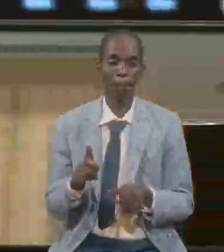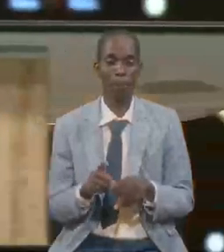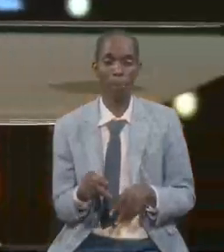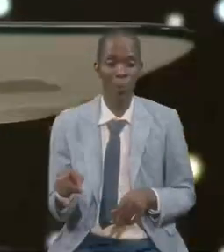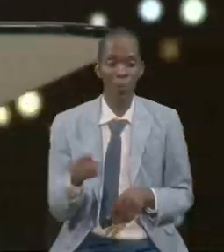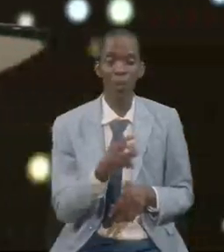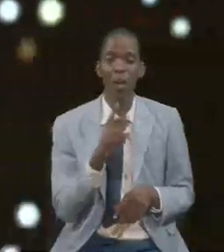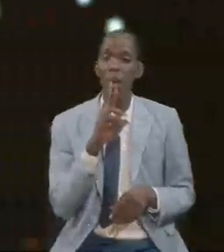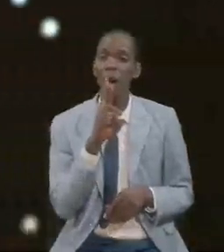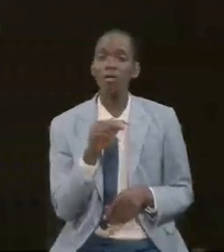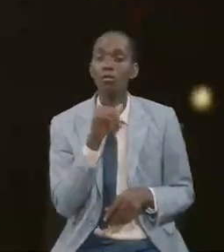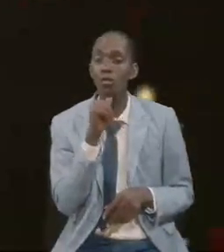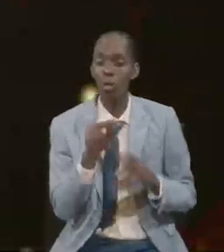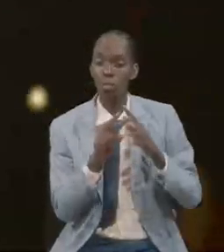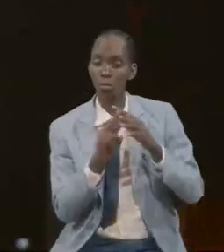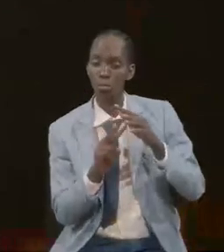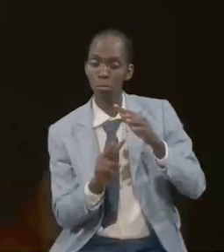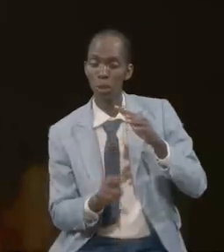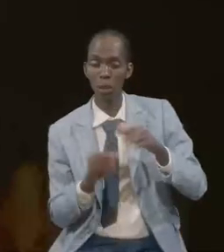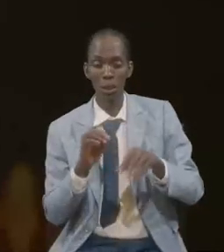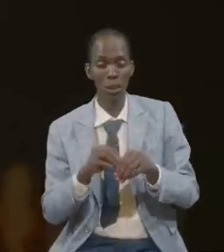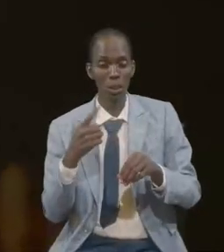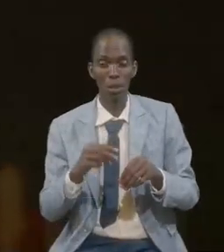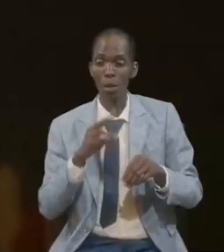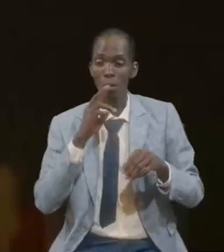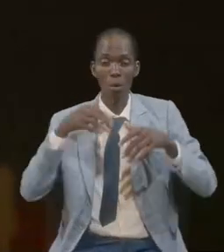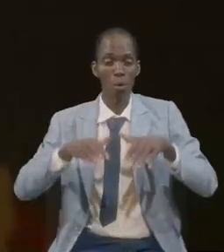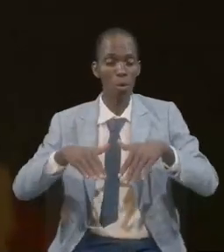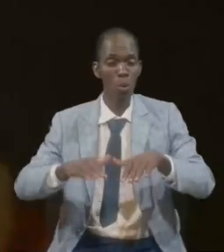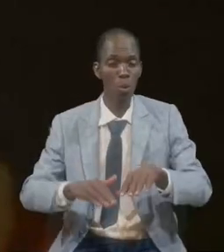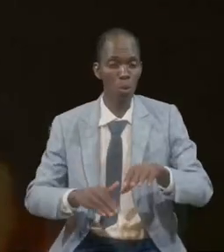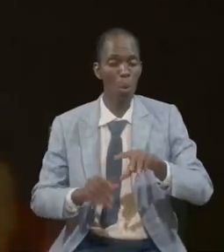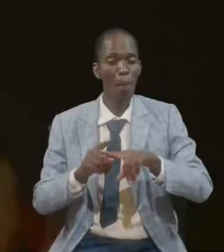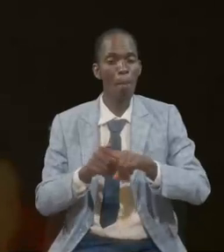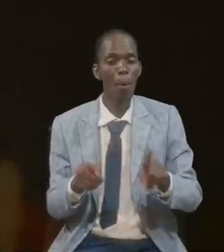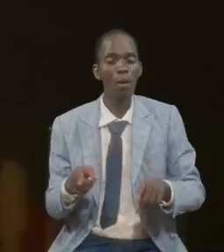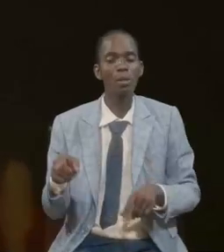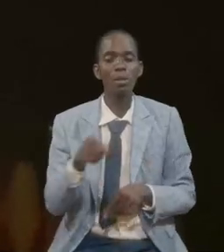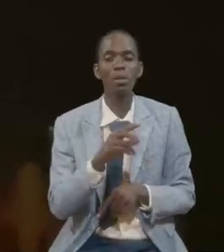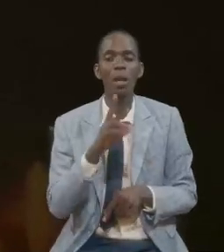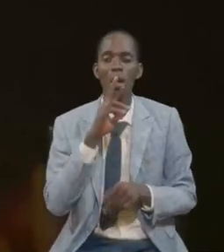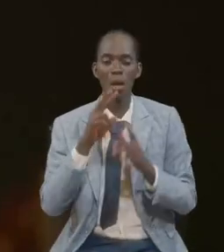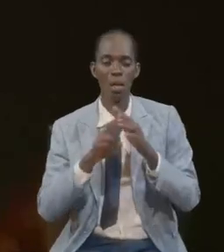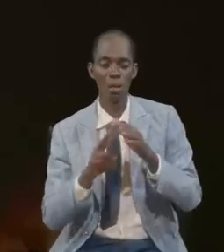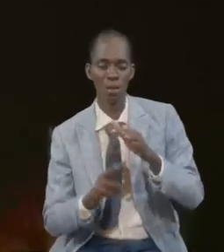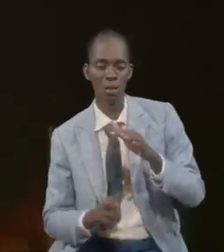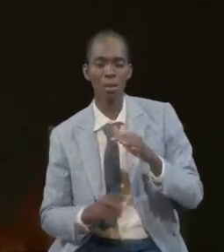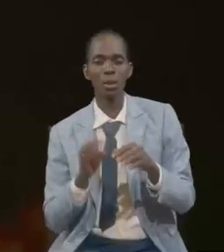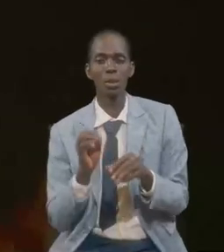sa vie prend fin. Il y a des gens qui ne se noient pas dans l'océan, mais ils se noient dans